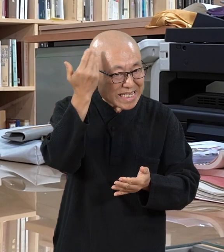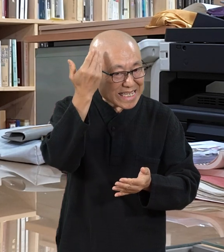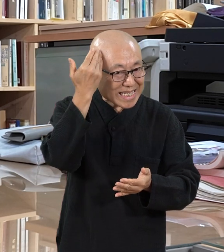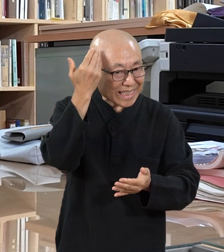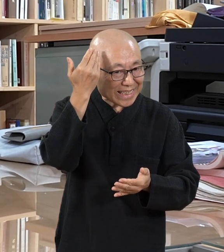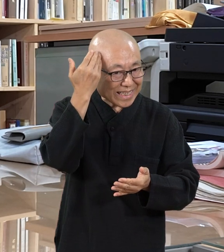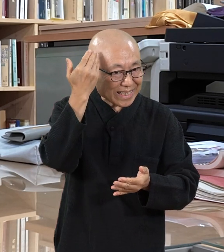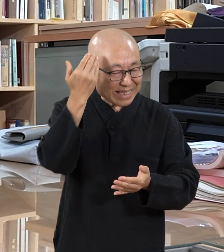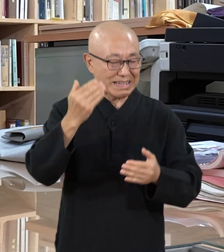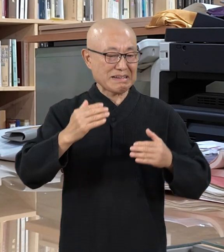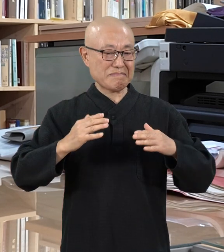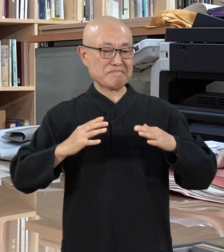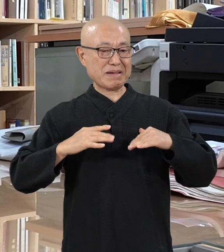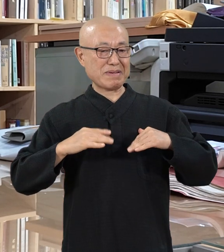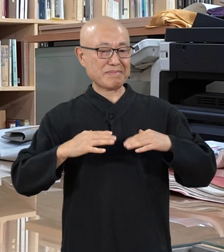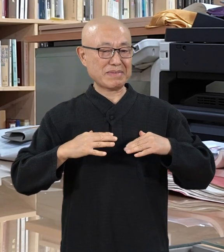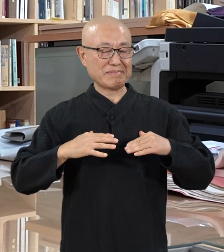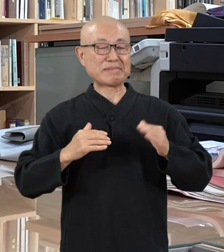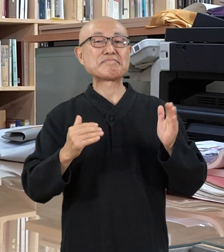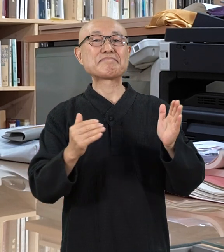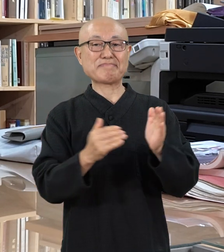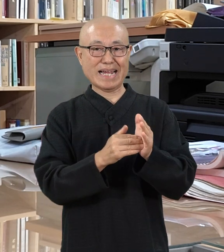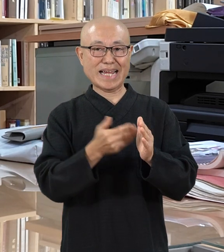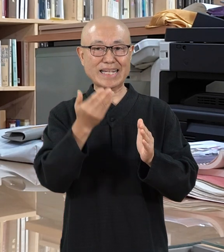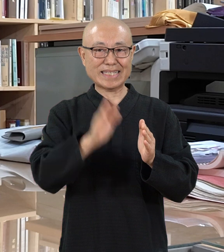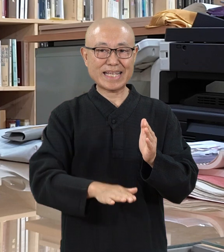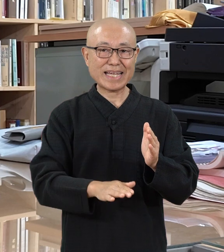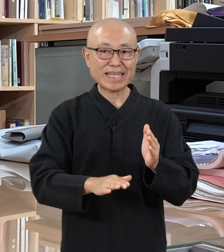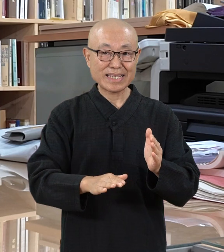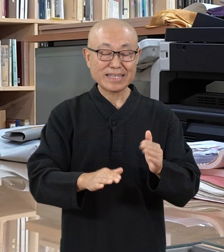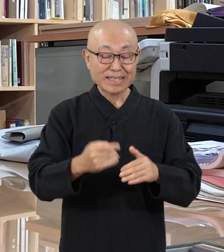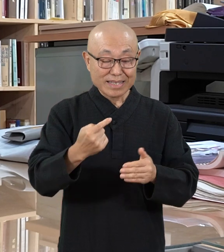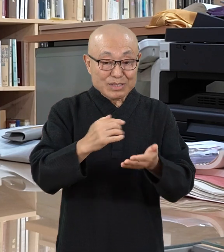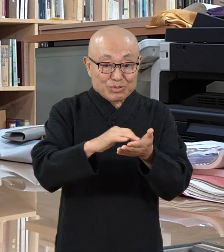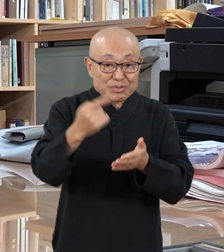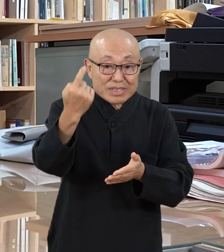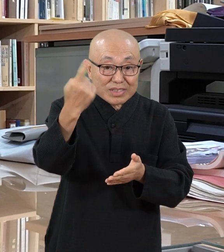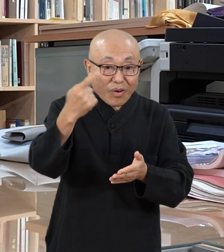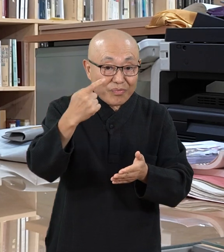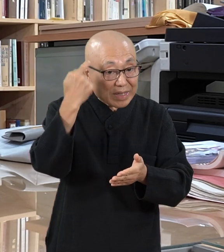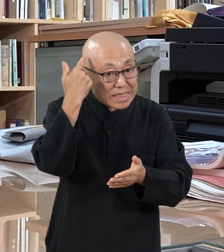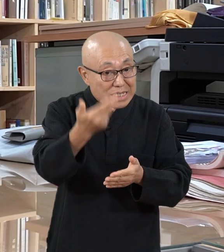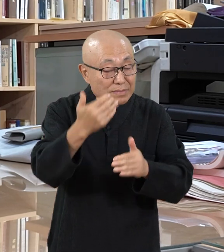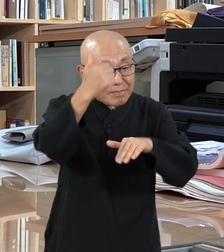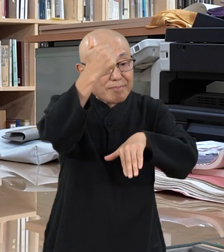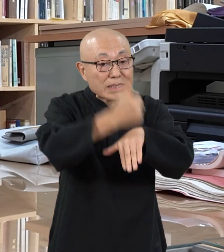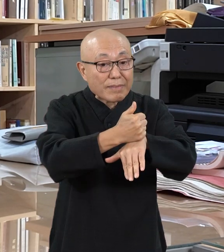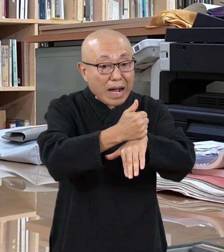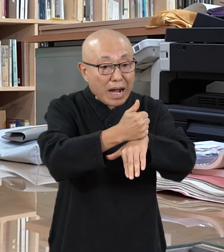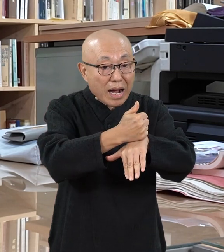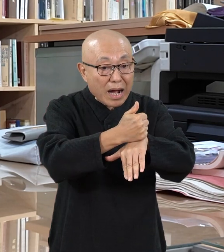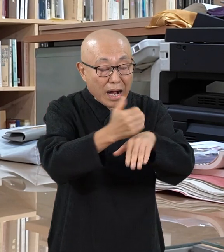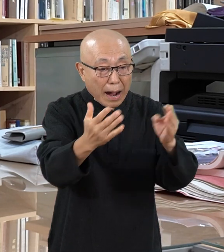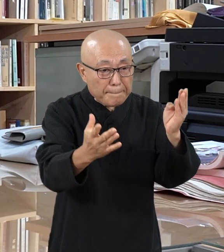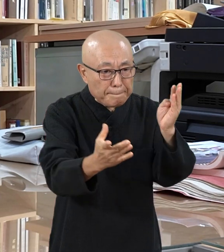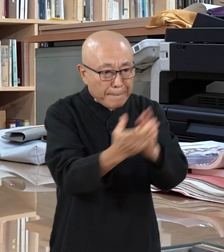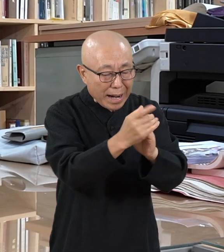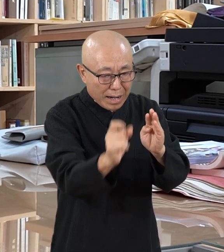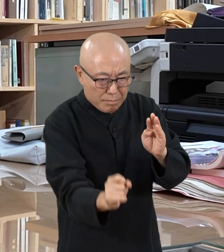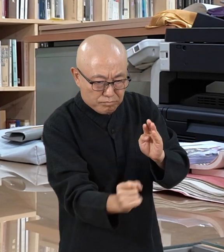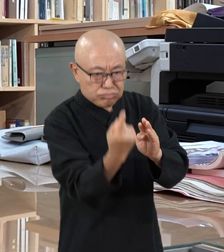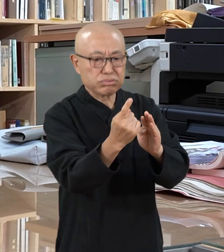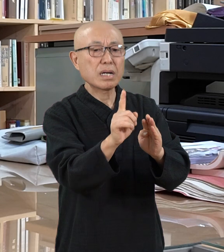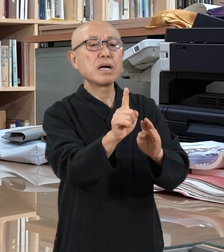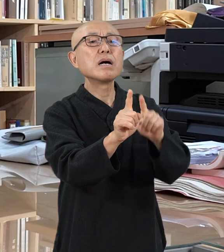것을 다 자랑하고 뽐냈는데 그 1000개라고 하는 그 마지막 근본이 되는